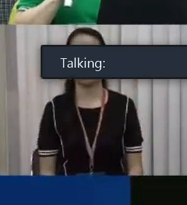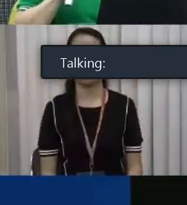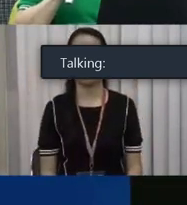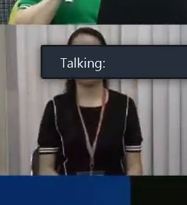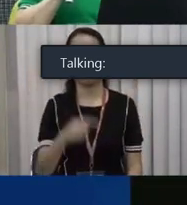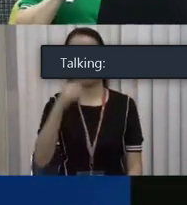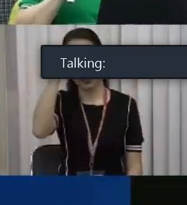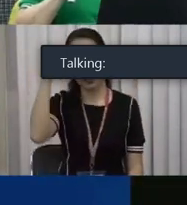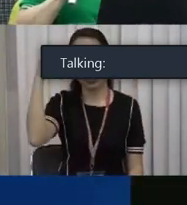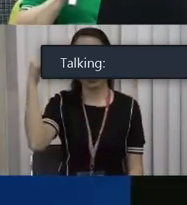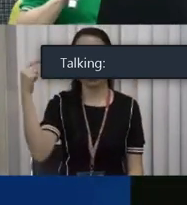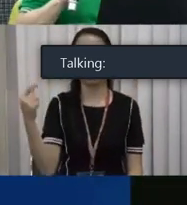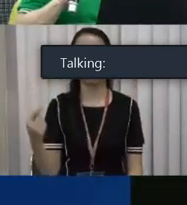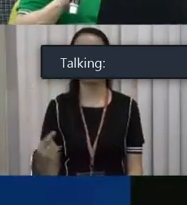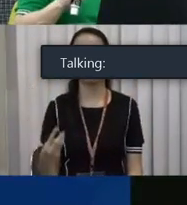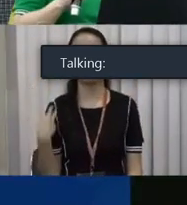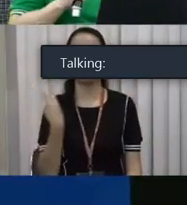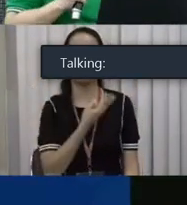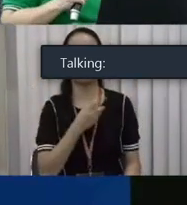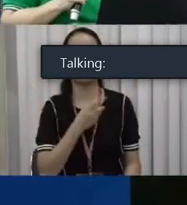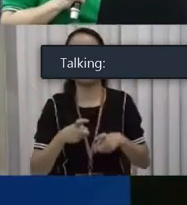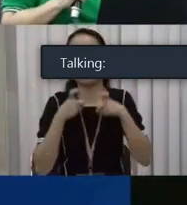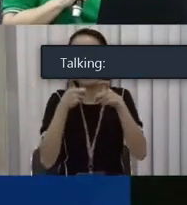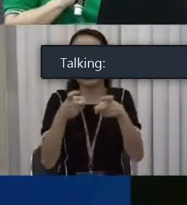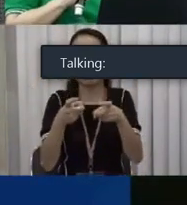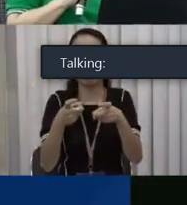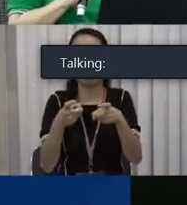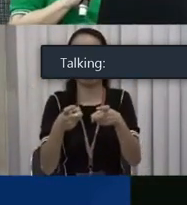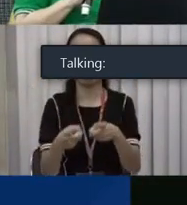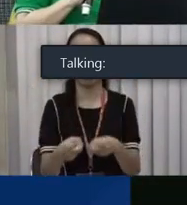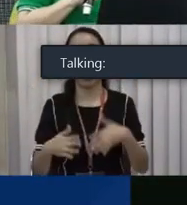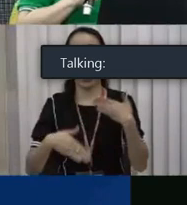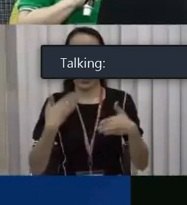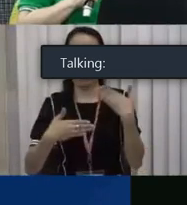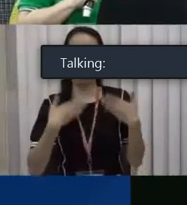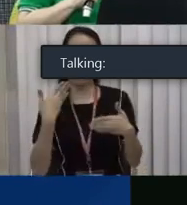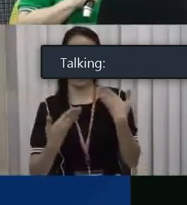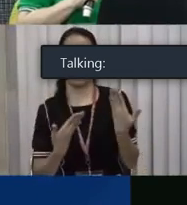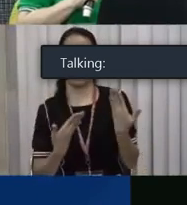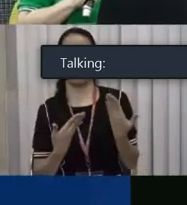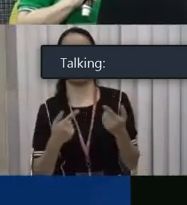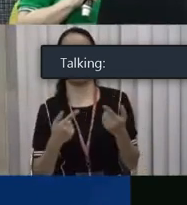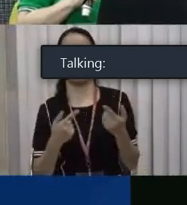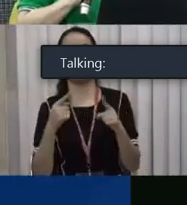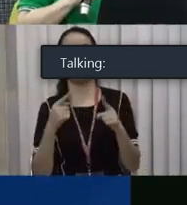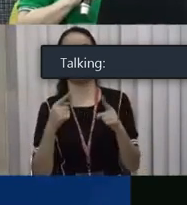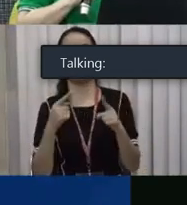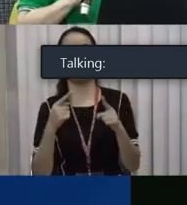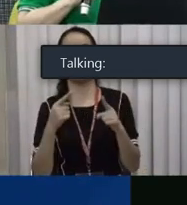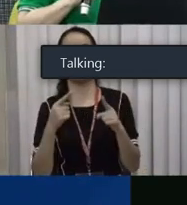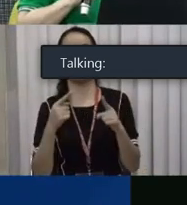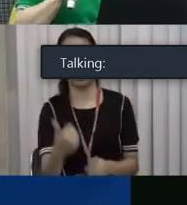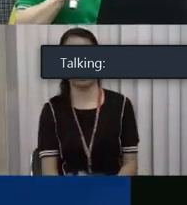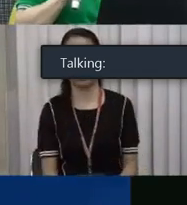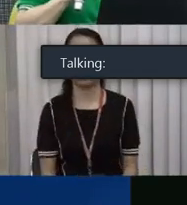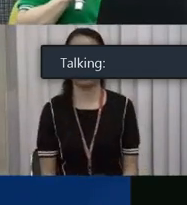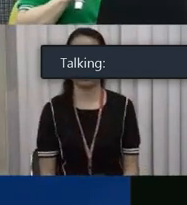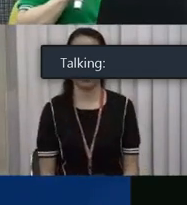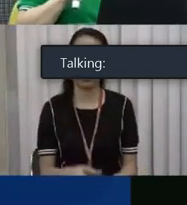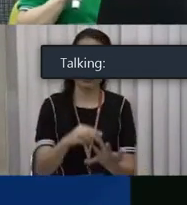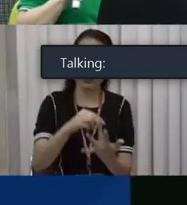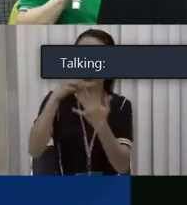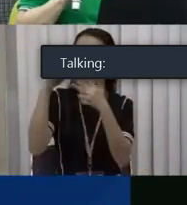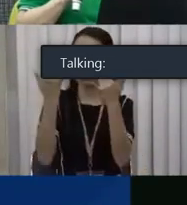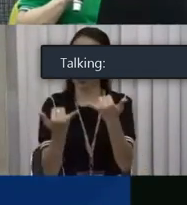adlaw, tungod kay good news ang atong nahibawaan. Nya, labi na rong hapit na tinghatag sa